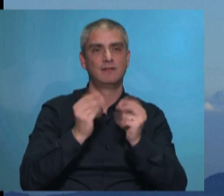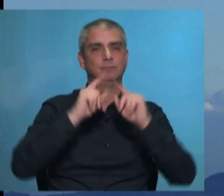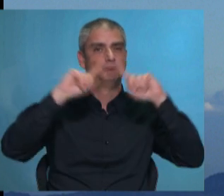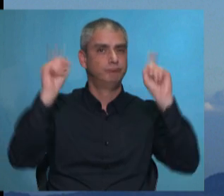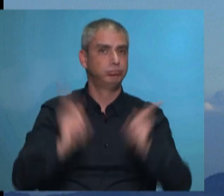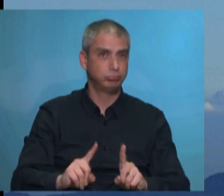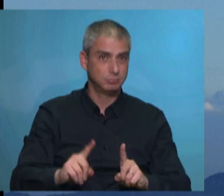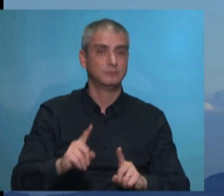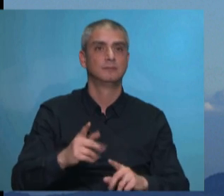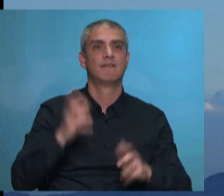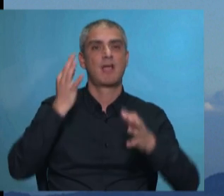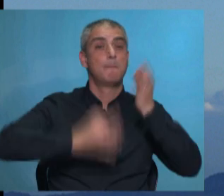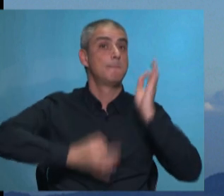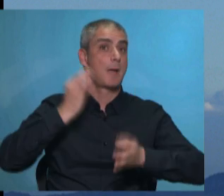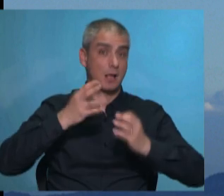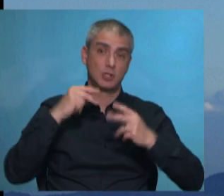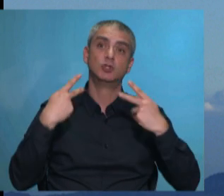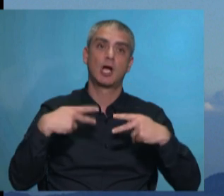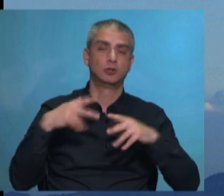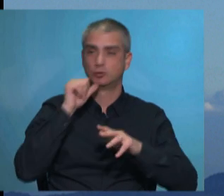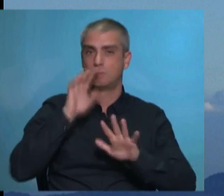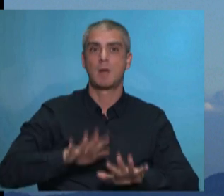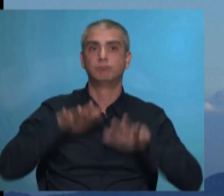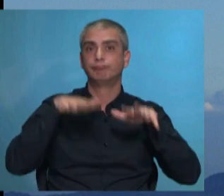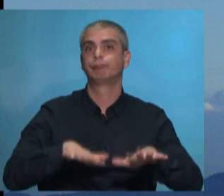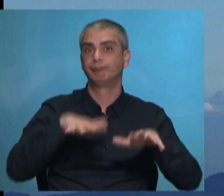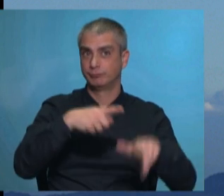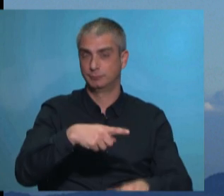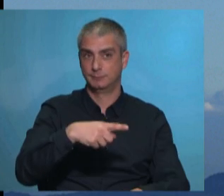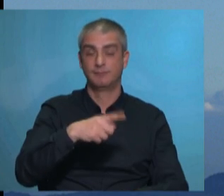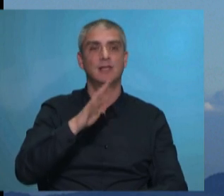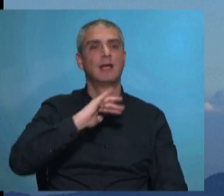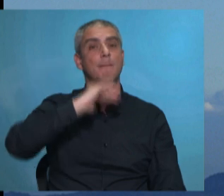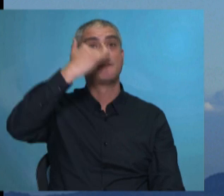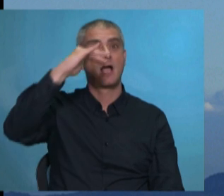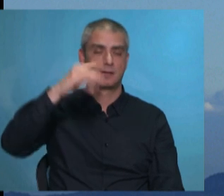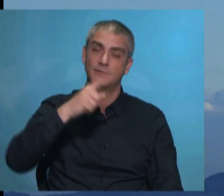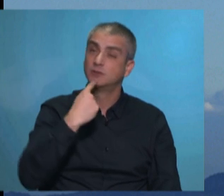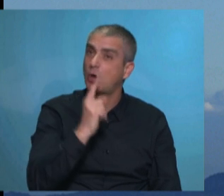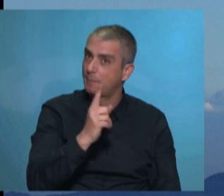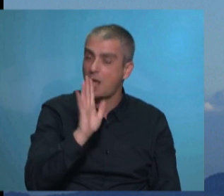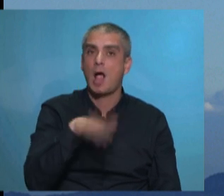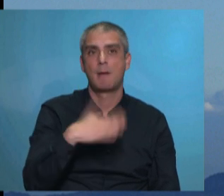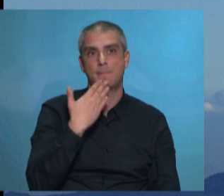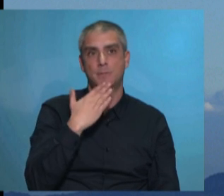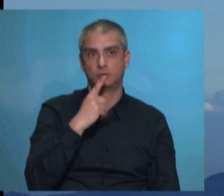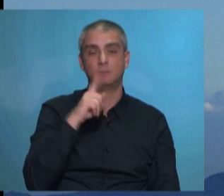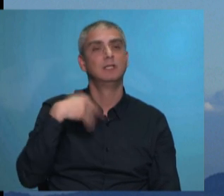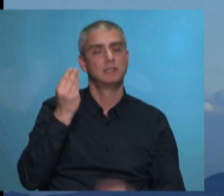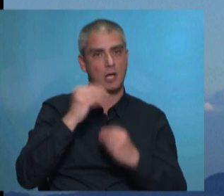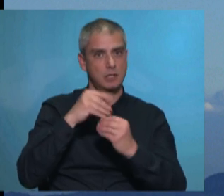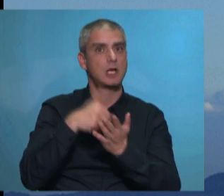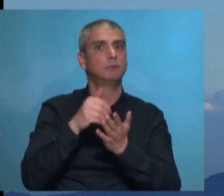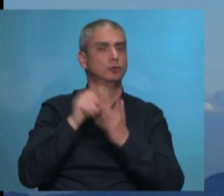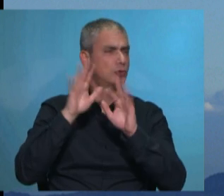רעמים וברד. יש חשש גם לשיטפונות ולהצפות. בפסגות הערים, וזה אומר, גם בירושלים ירד עוד שלג.